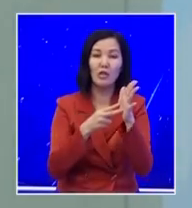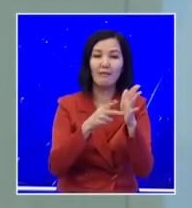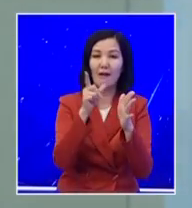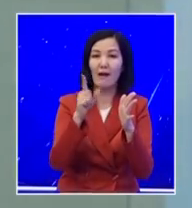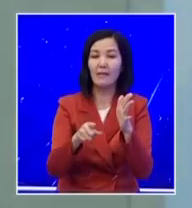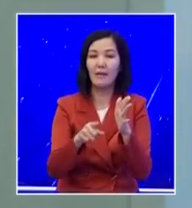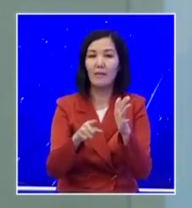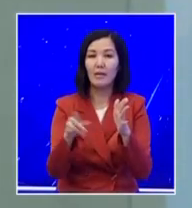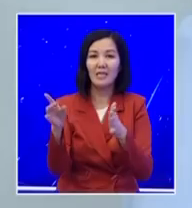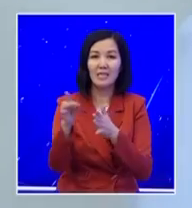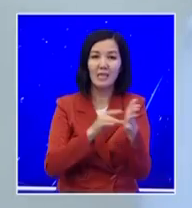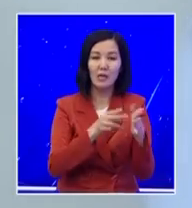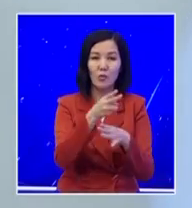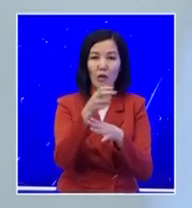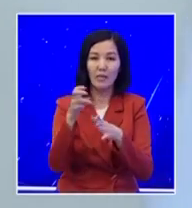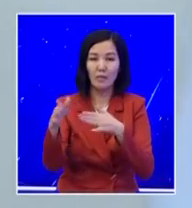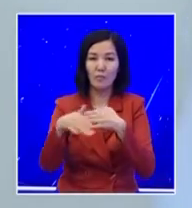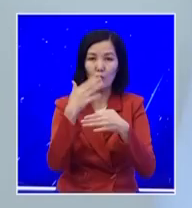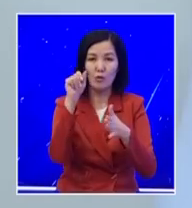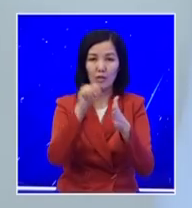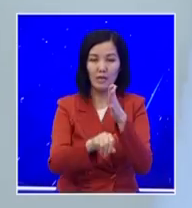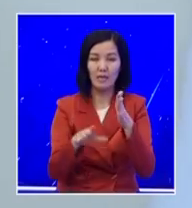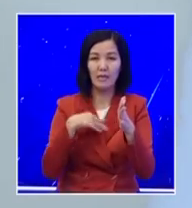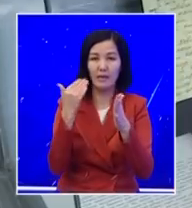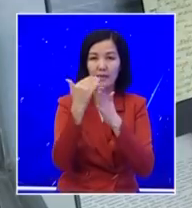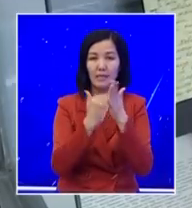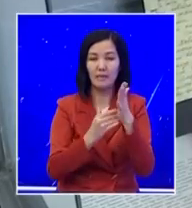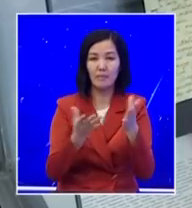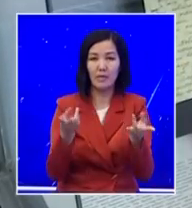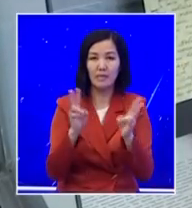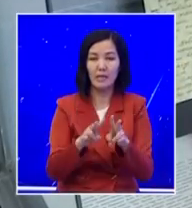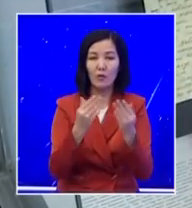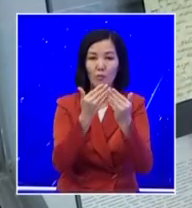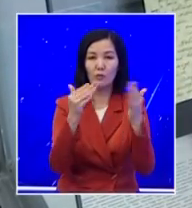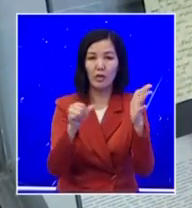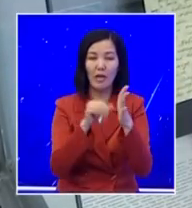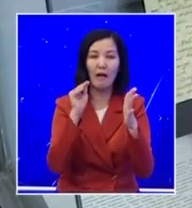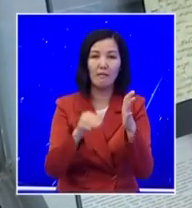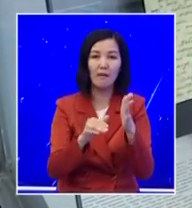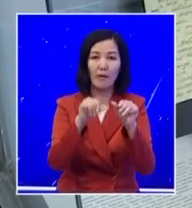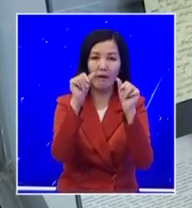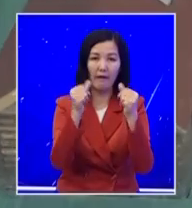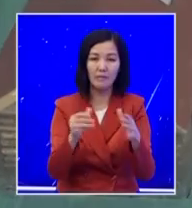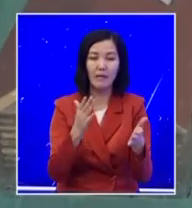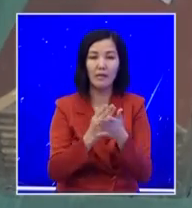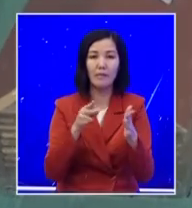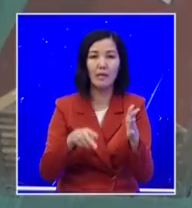адамның қолынан қаза тапты. Бұл тізім әлі күнге сақтаулы. Айта кетейік, бұл музейде 6 000-нан аса экспонат бар. 2300-і негізгі